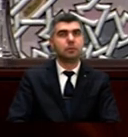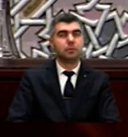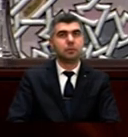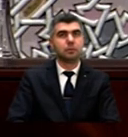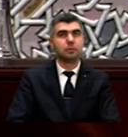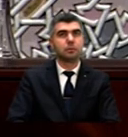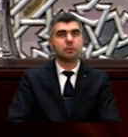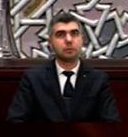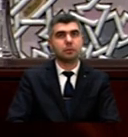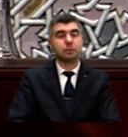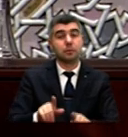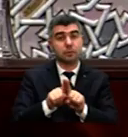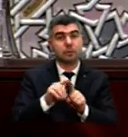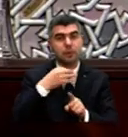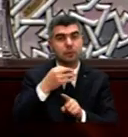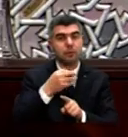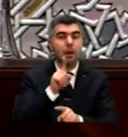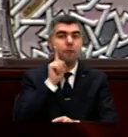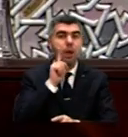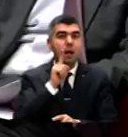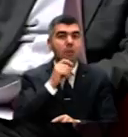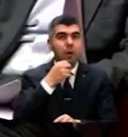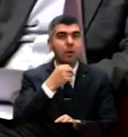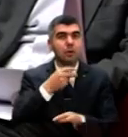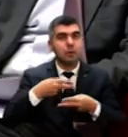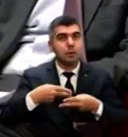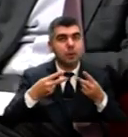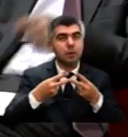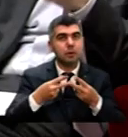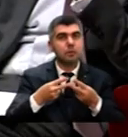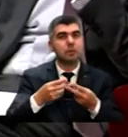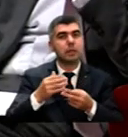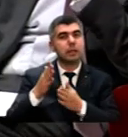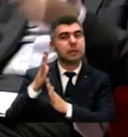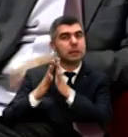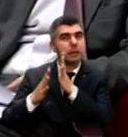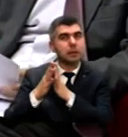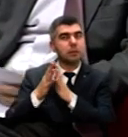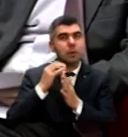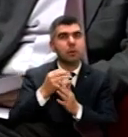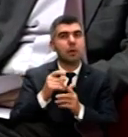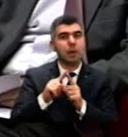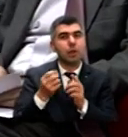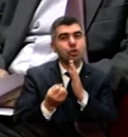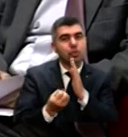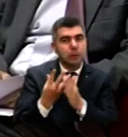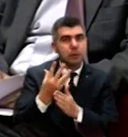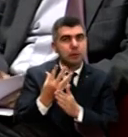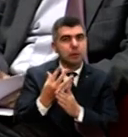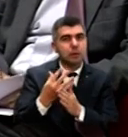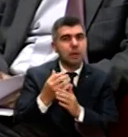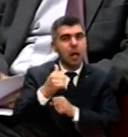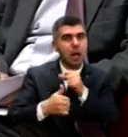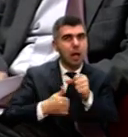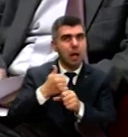غير باش نطمئن السيده النائبه، ديك الجرأة اللي كانت هذه 5 سنوات راه تزادت فيها حتى هي جرأة أخرى، راه زايدين